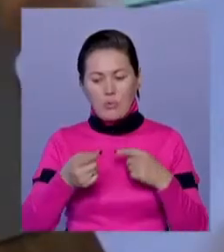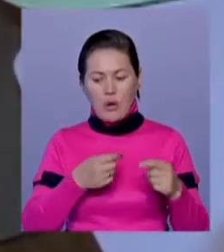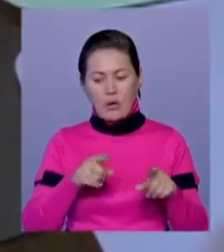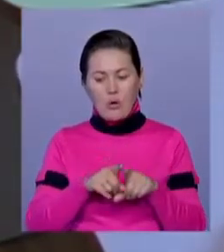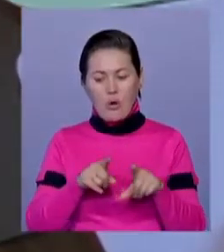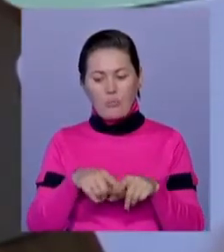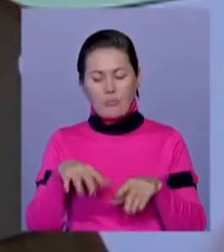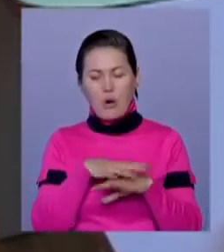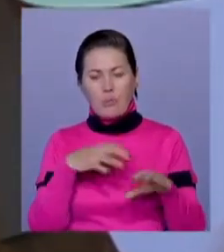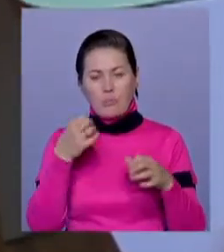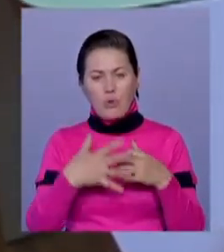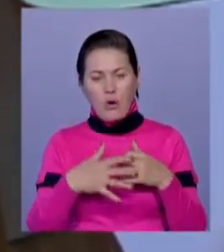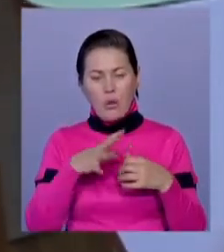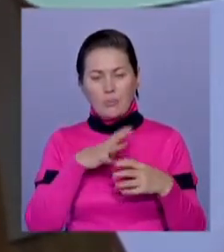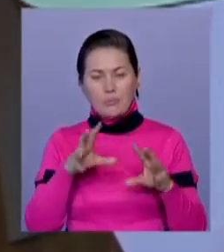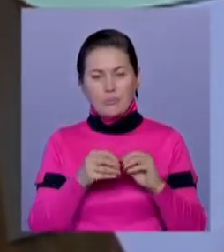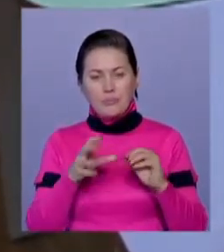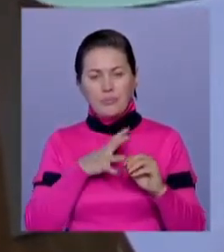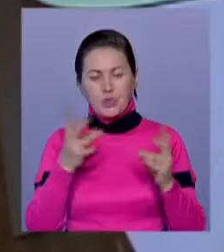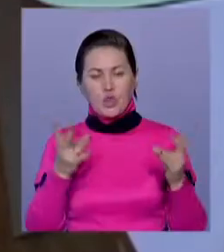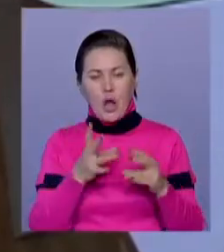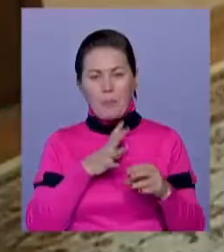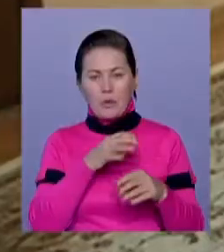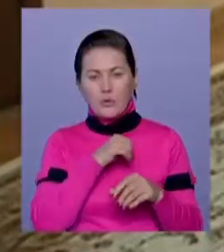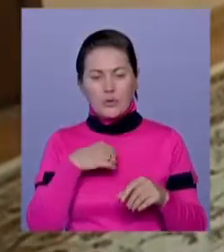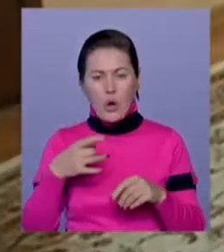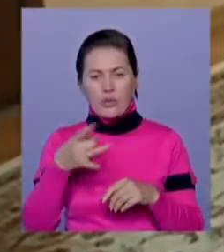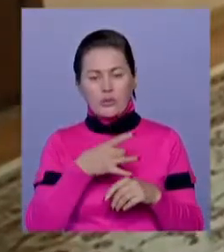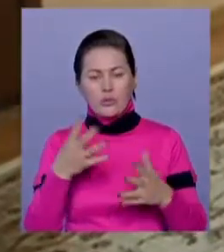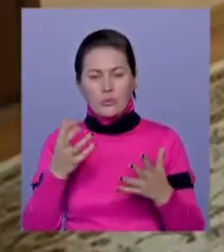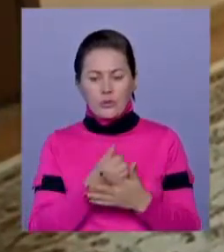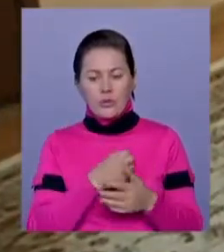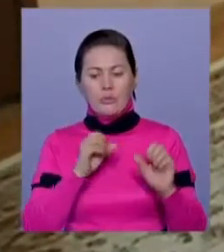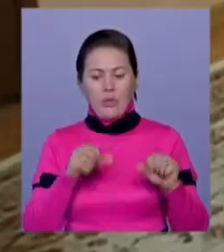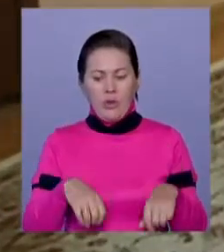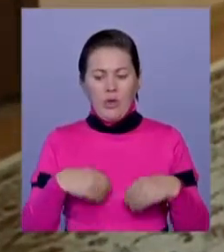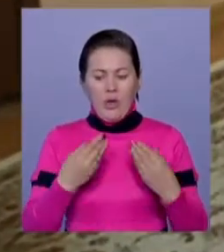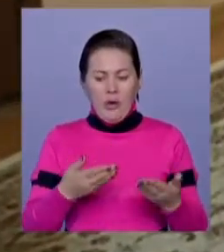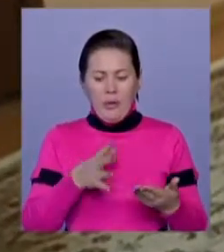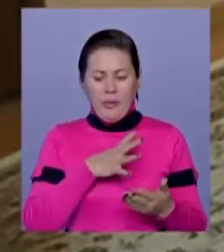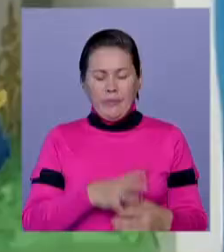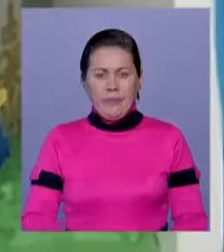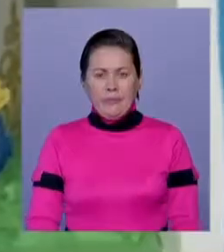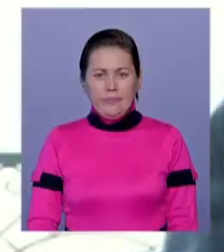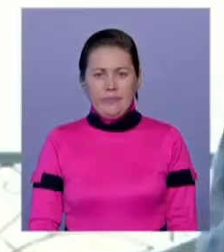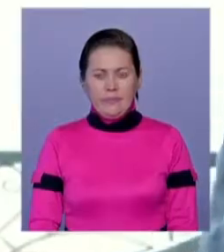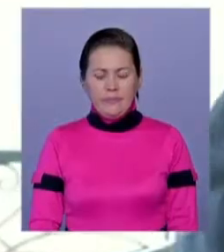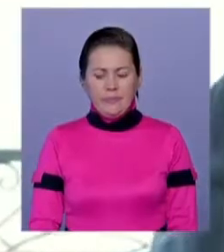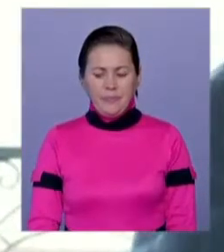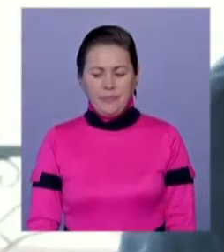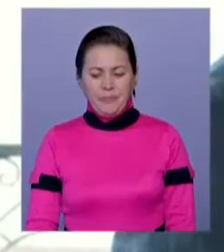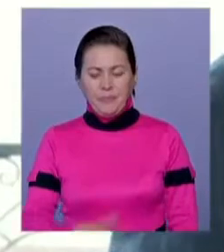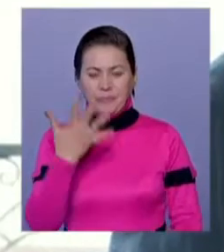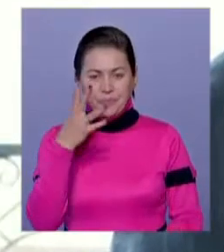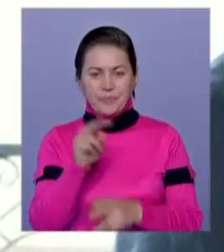басындағылар халықты орталыққа сабылтпай, қажеттіліктерді өз ауданынан тауып беруге мүмкіндік жасап келеді. 5